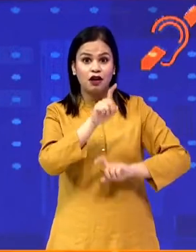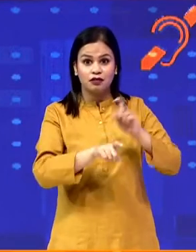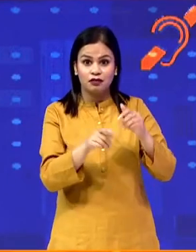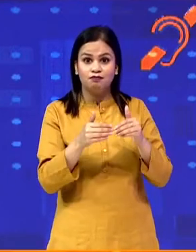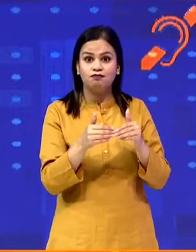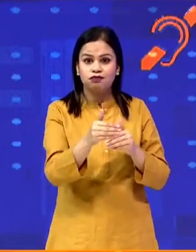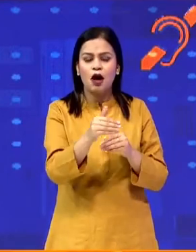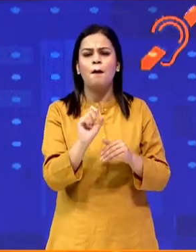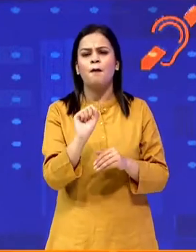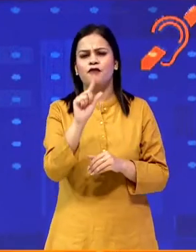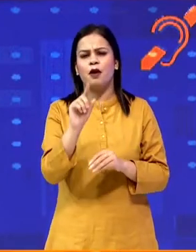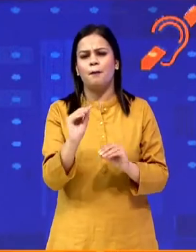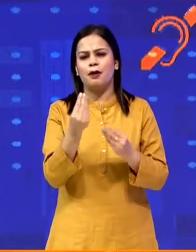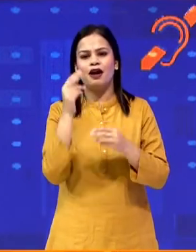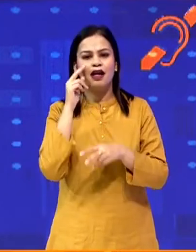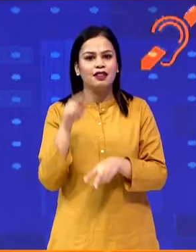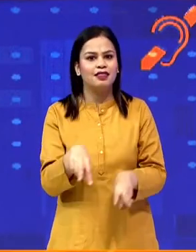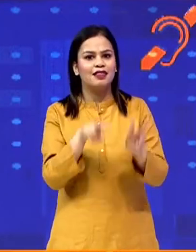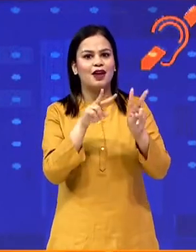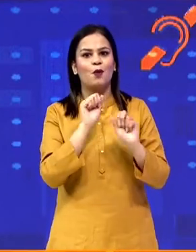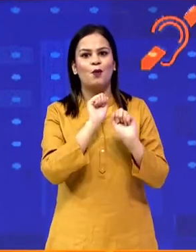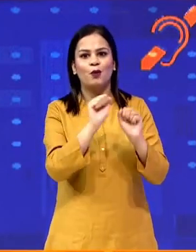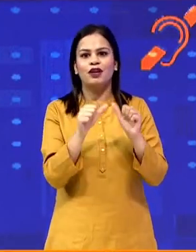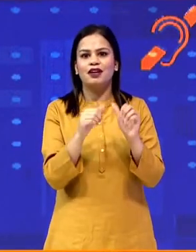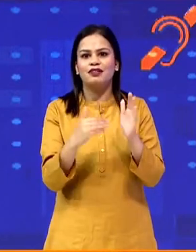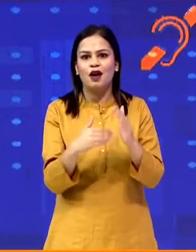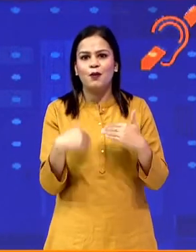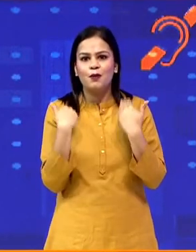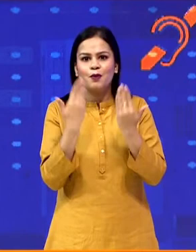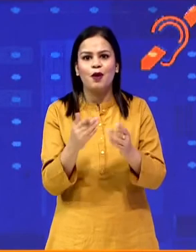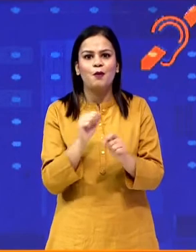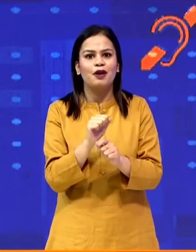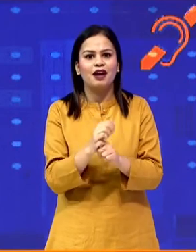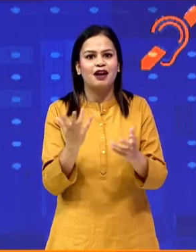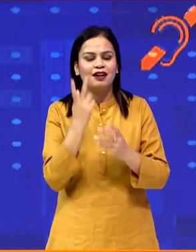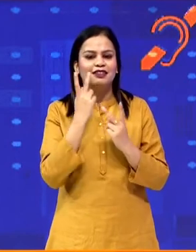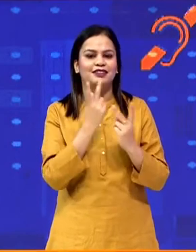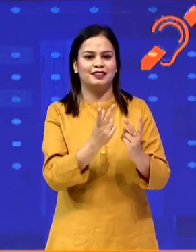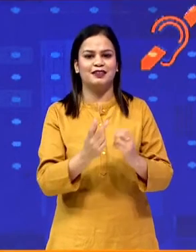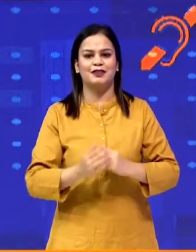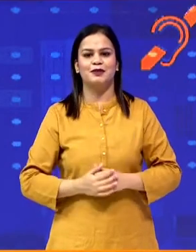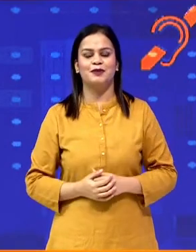एक नजर डालेंगे उल्लम नबी आजाद के पॉलीटिकल करियर पर